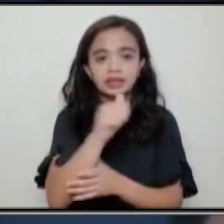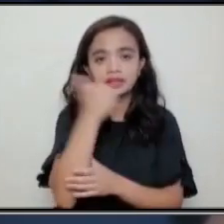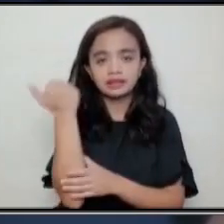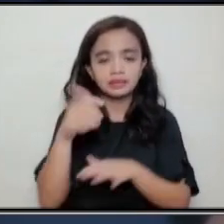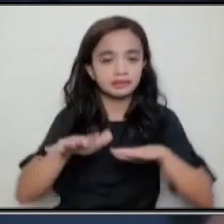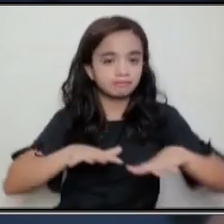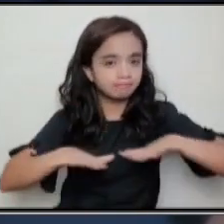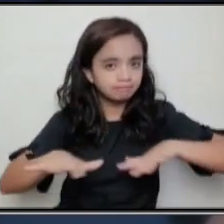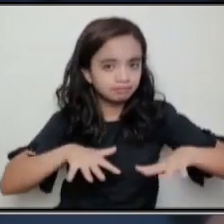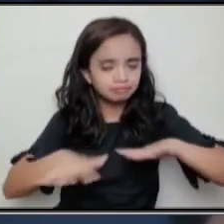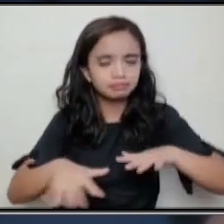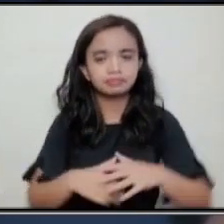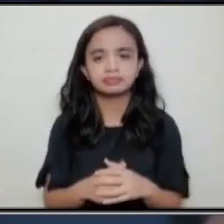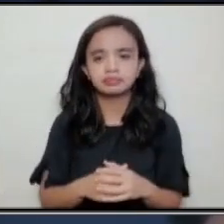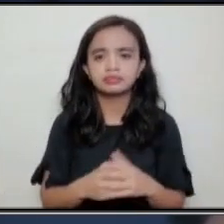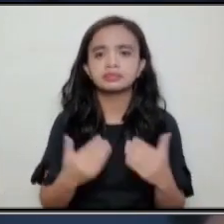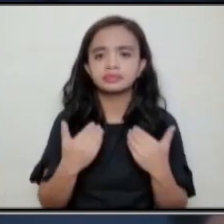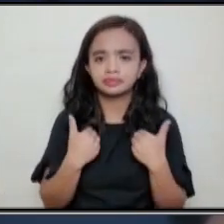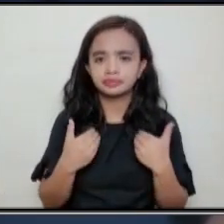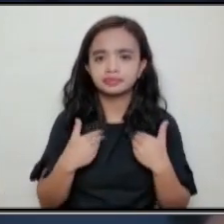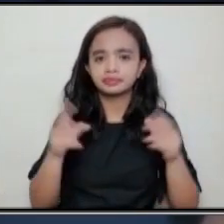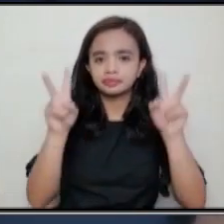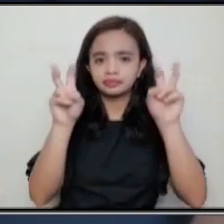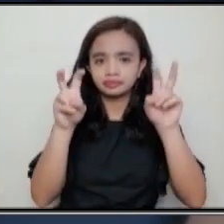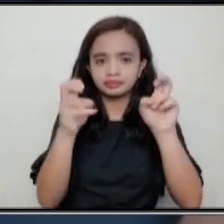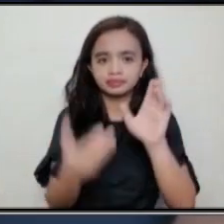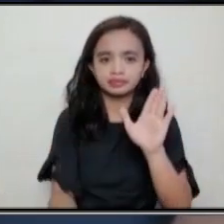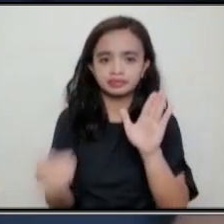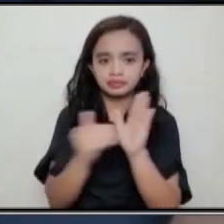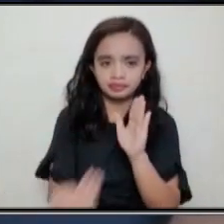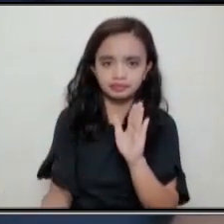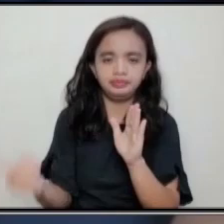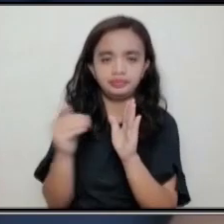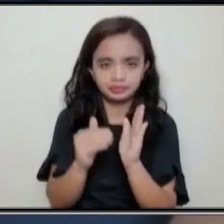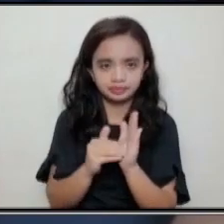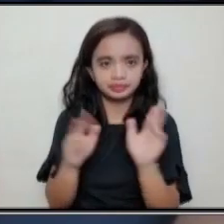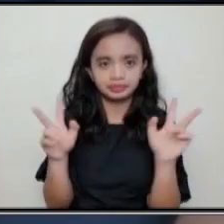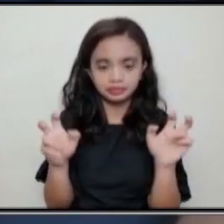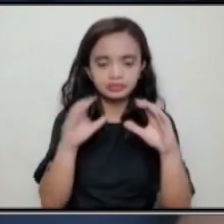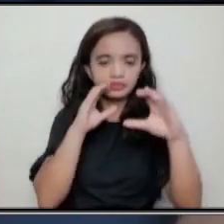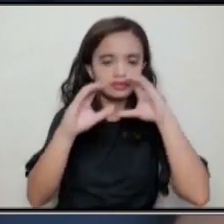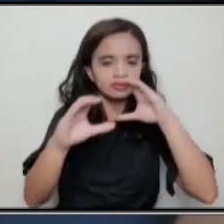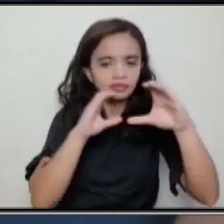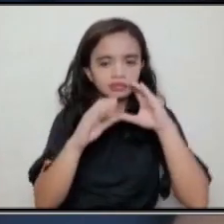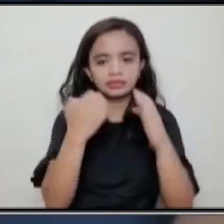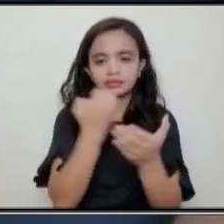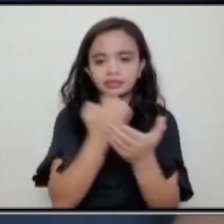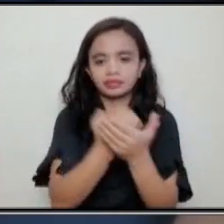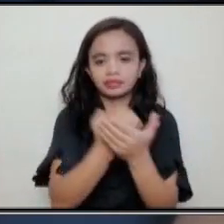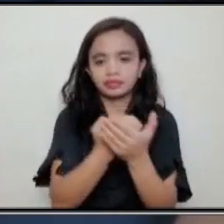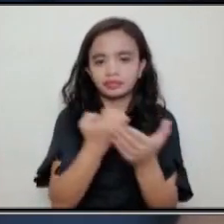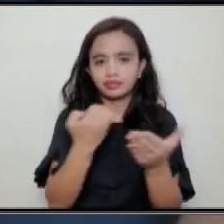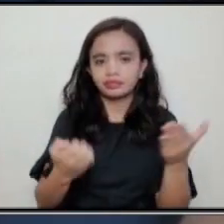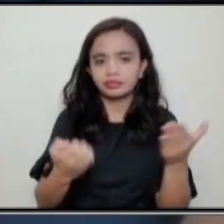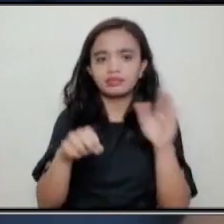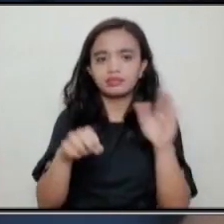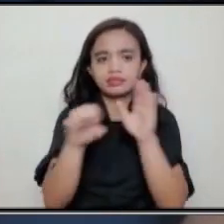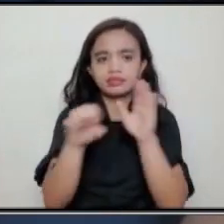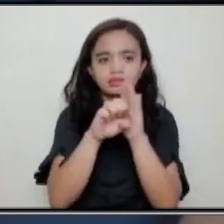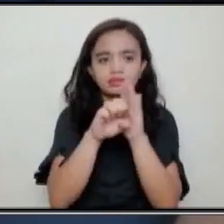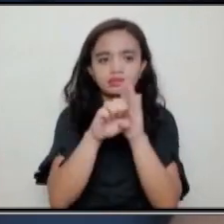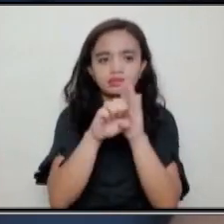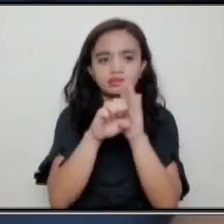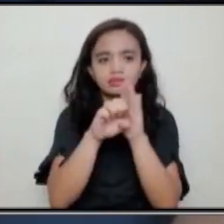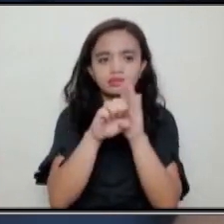So meron naman tayong tinatawag na redundancies. Yung mga communication equipment natin, kagaya ng mga radyo, magiging ready yan.